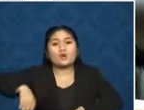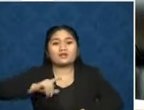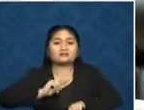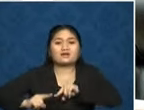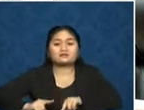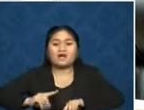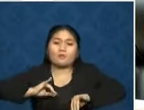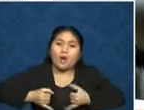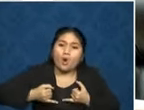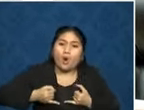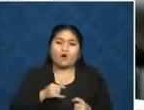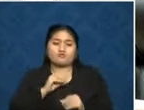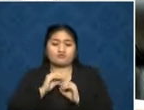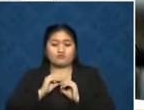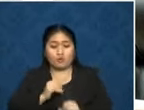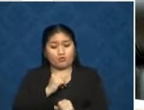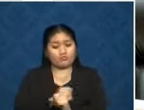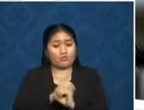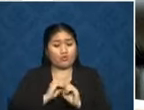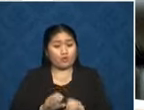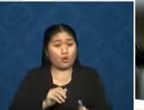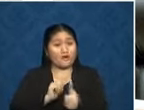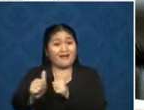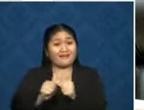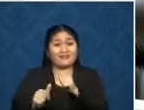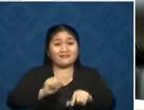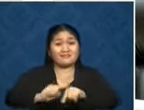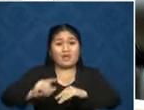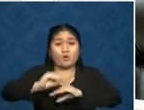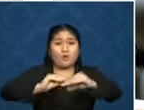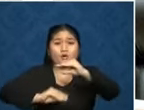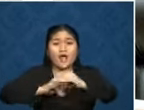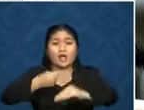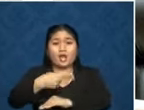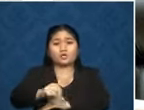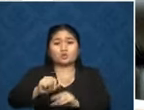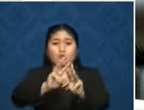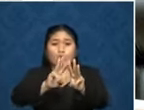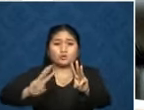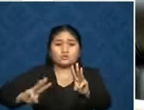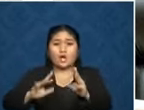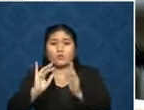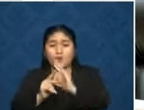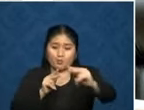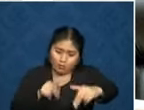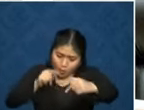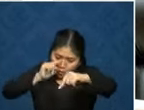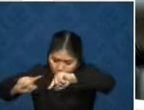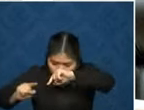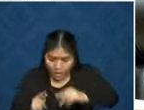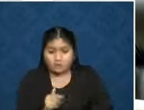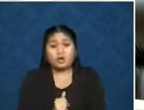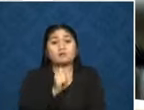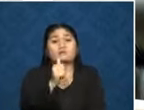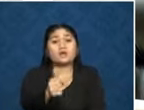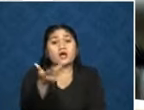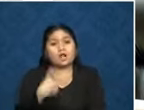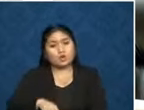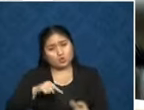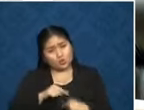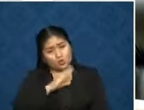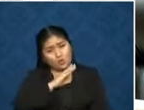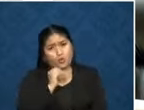รมทั้งโครงการแข่งขันประเภทแฮกเกอร์ทอนหรือโครงการหลักสูตรออนไลน์ที่สามารถเข้าถึงได้ง่ายเท่ากับว่าสถานการณ์ในการสร้าง